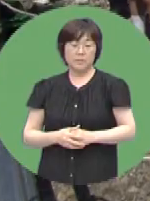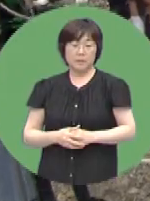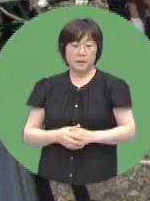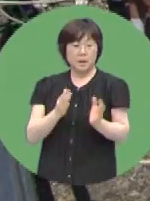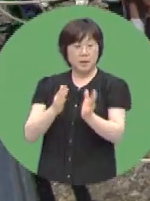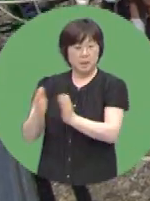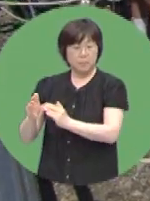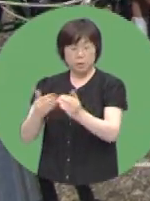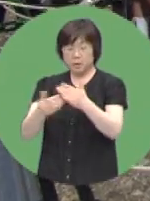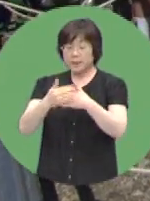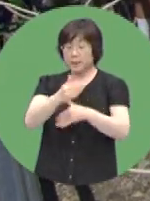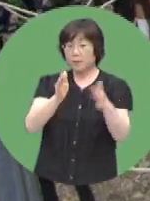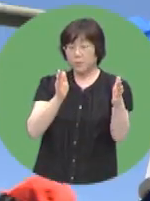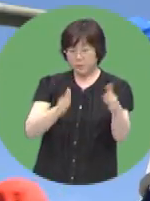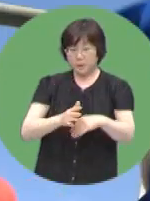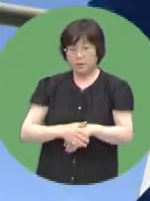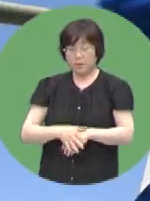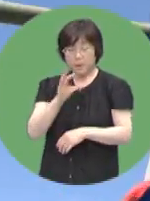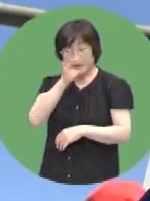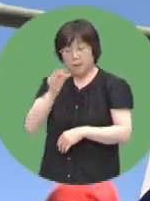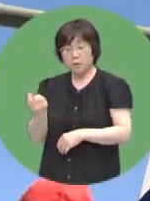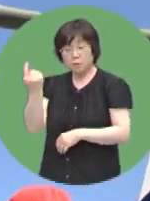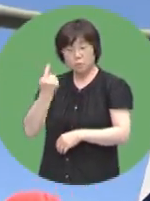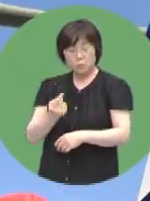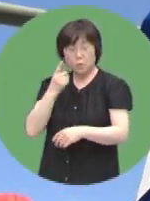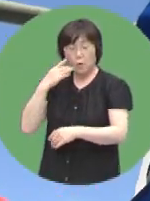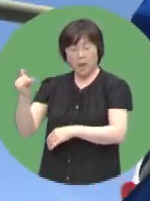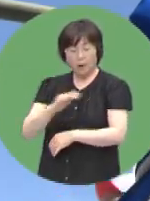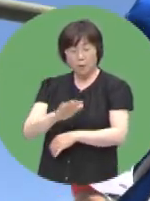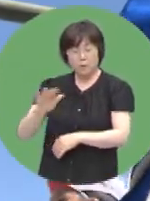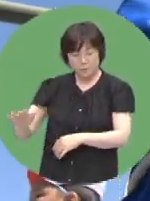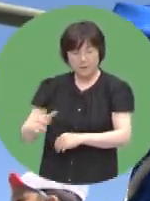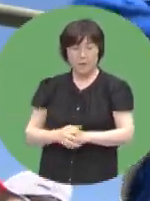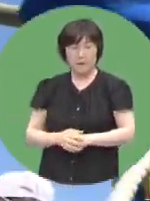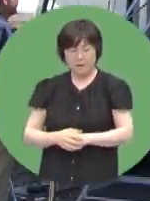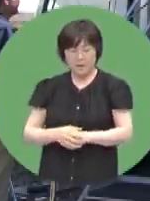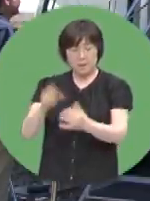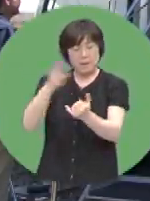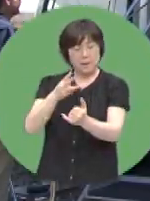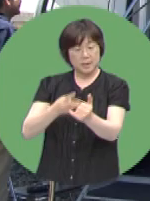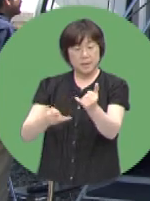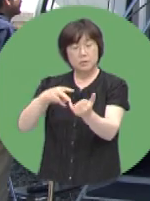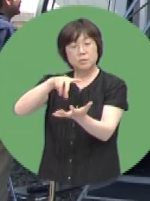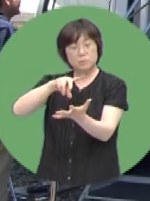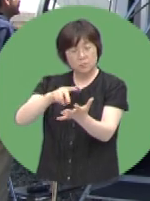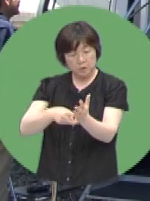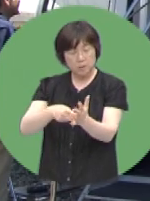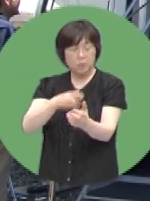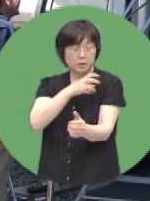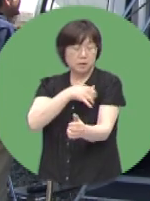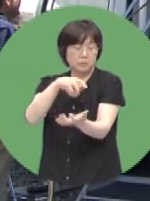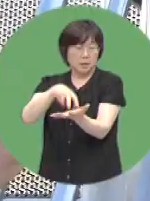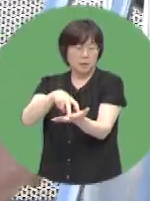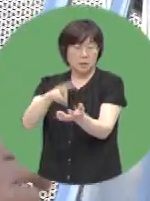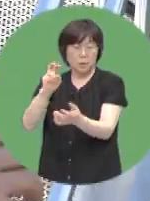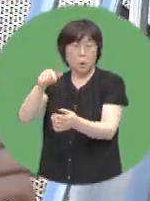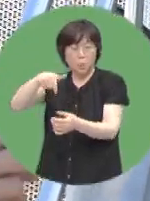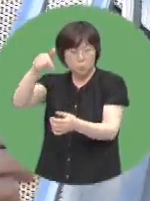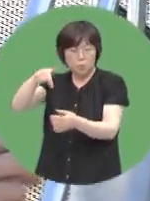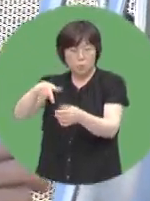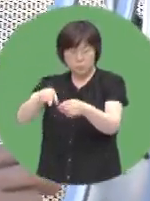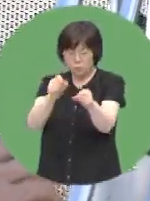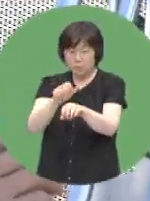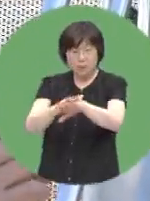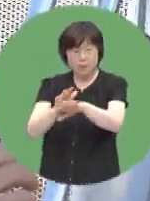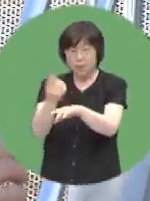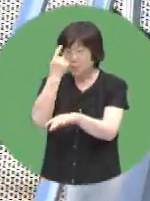一方、体験コーナーでは見学に訪れた親子連れなどが災害時に役立つロープワークを学んだり、地震体